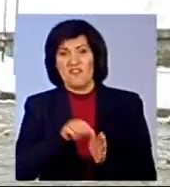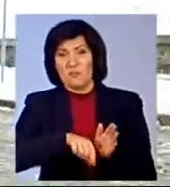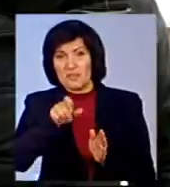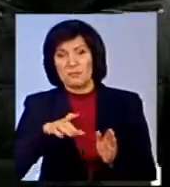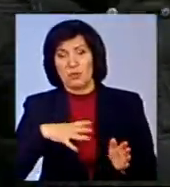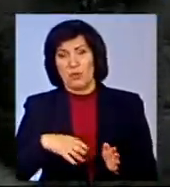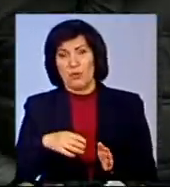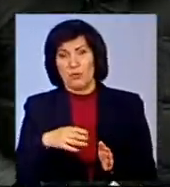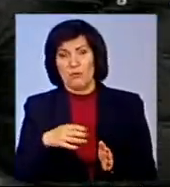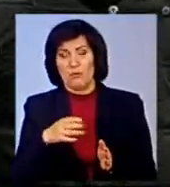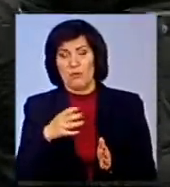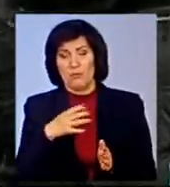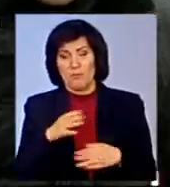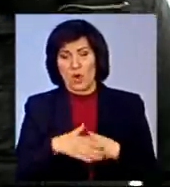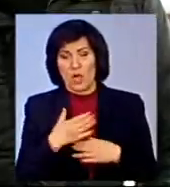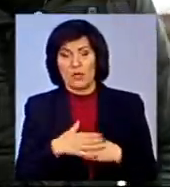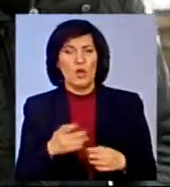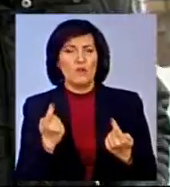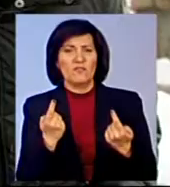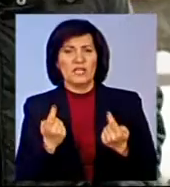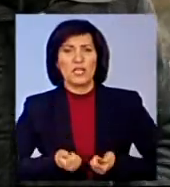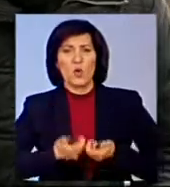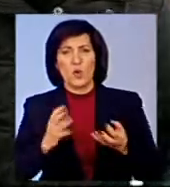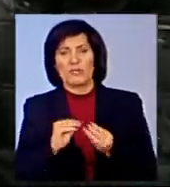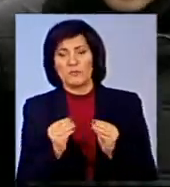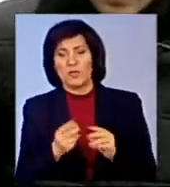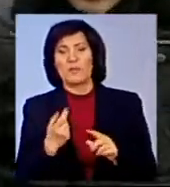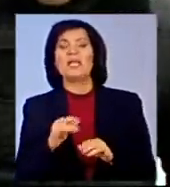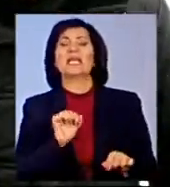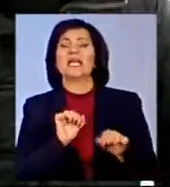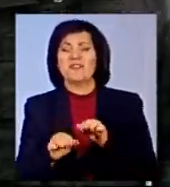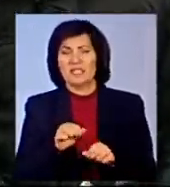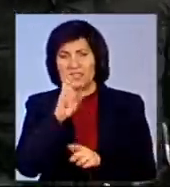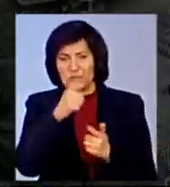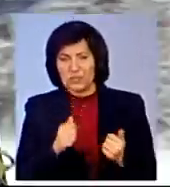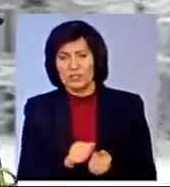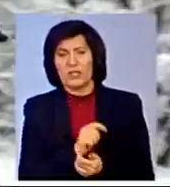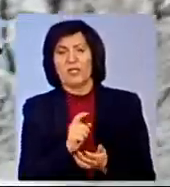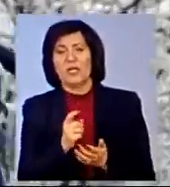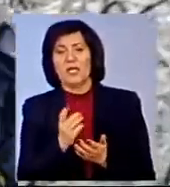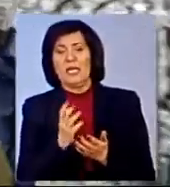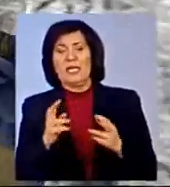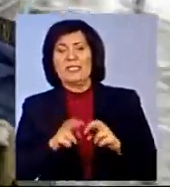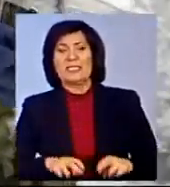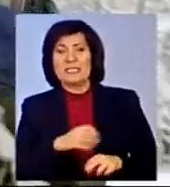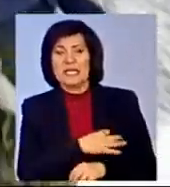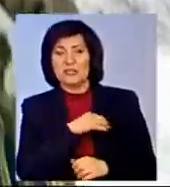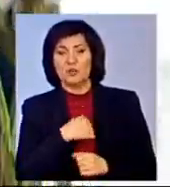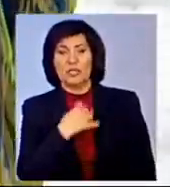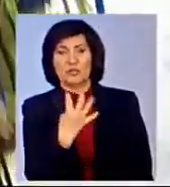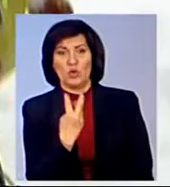покарано? Тут є великий комплекс проблем, які дійсно і керівництво держави мало би вирішувати. Слідчих у нас